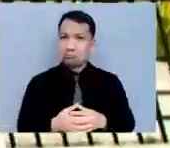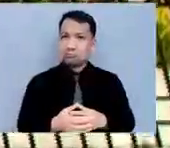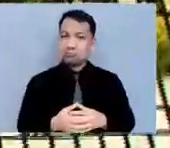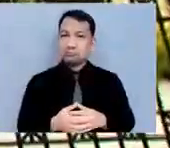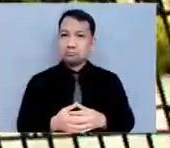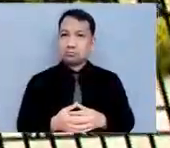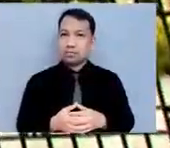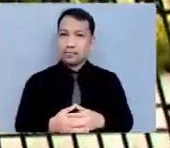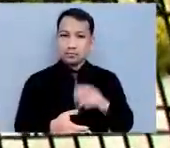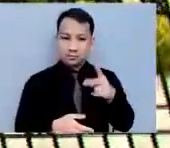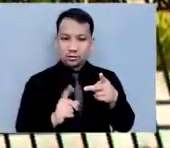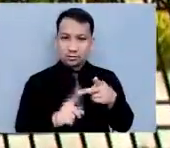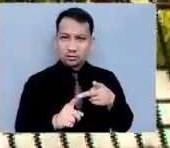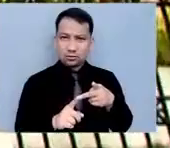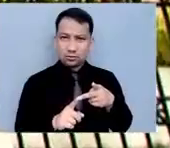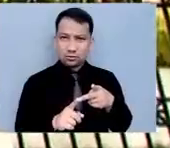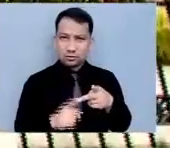Yung pangalawa, medyo totoo.